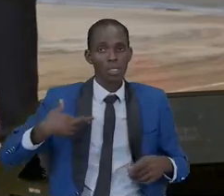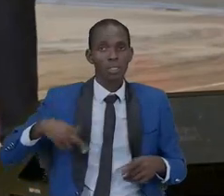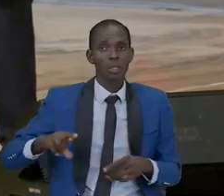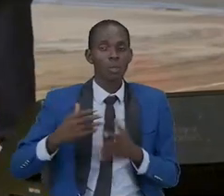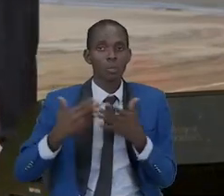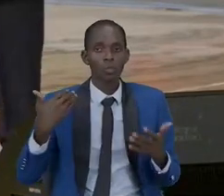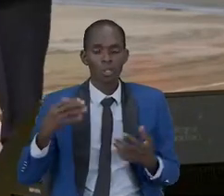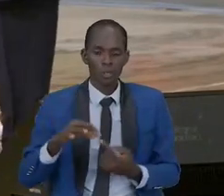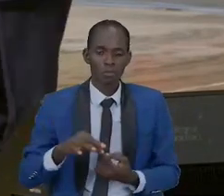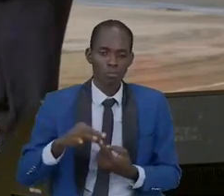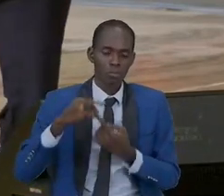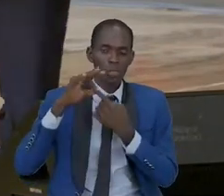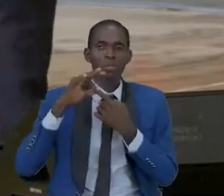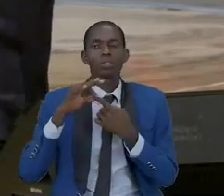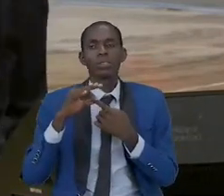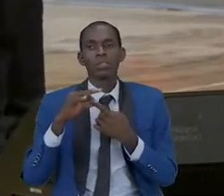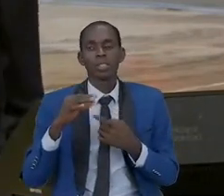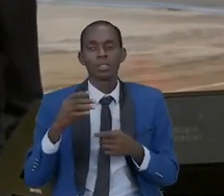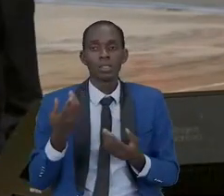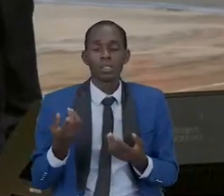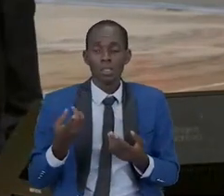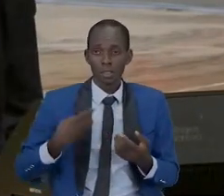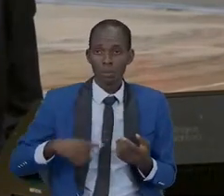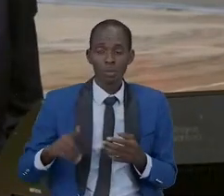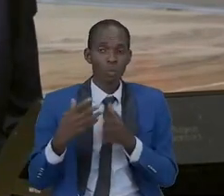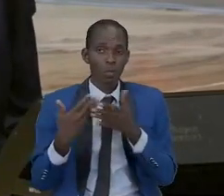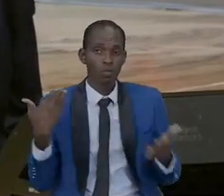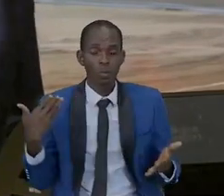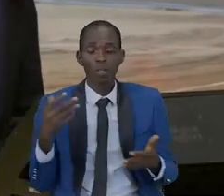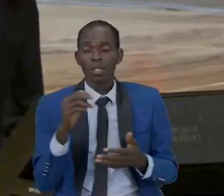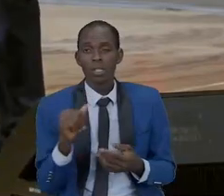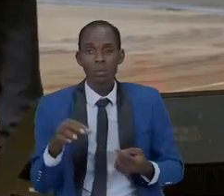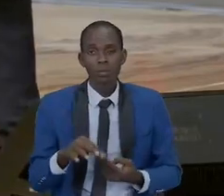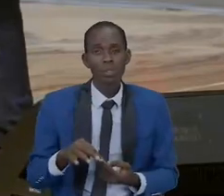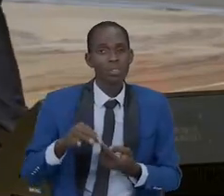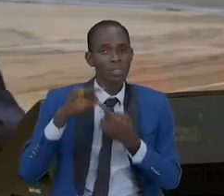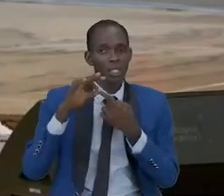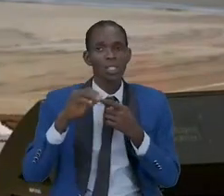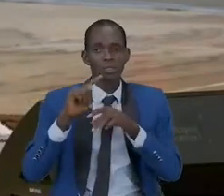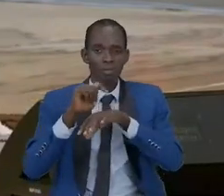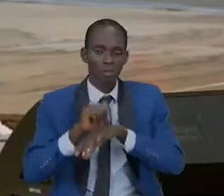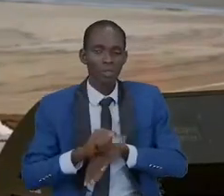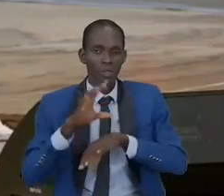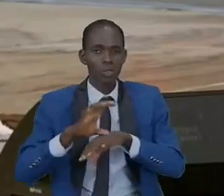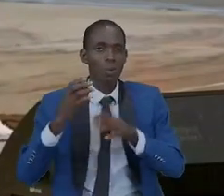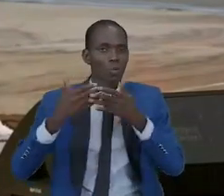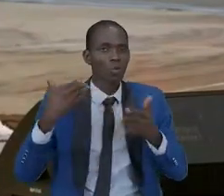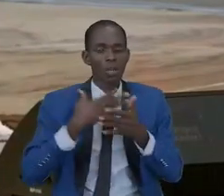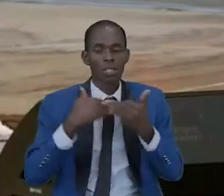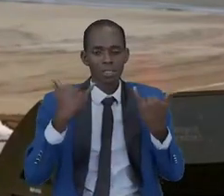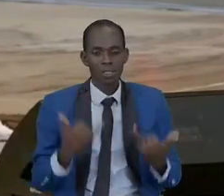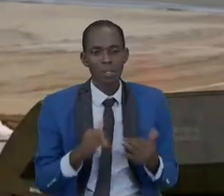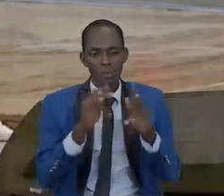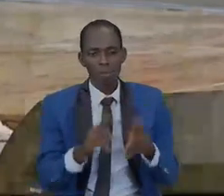dans une dénomination particulière et quelqu'un qui allait dans une église traditionnelle en particulier et